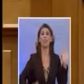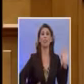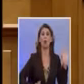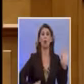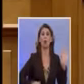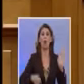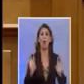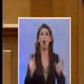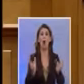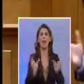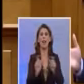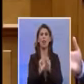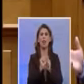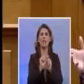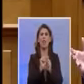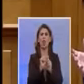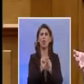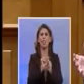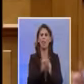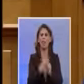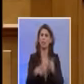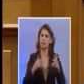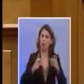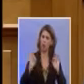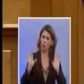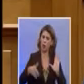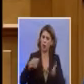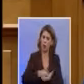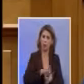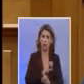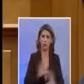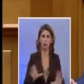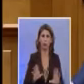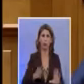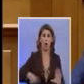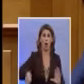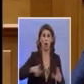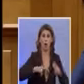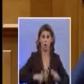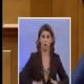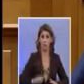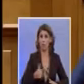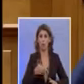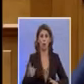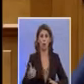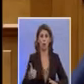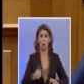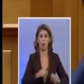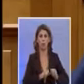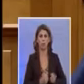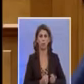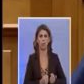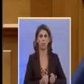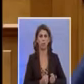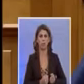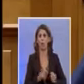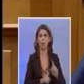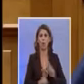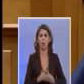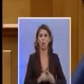ραδιοσυγκροτήτων. Και έτσι να είναι όλοι ευχαριστημένοι. Όλοι φυσικά, εκτός από τους Έλληνες πολίτες, που